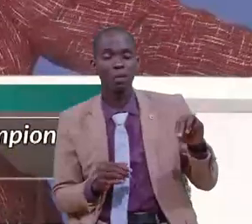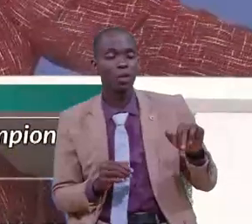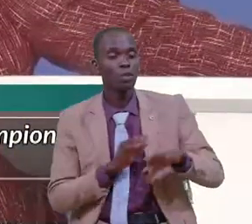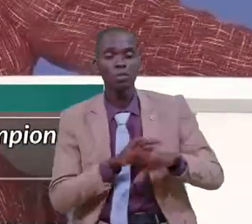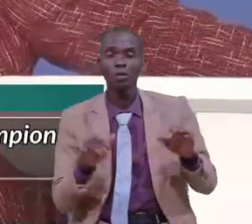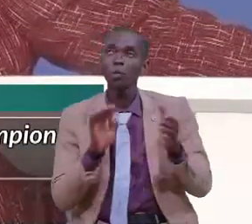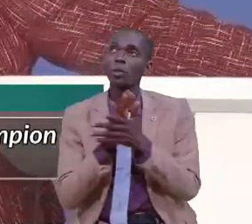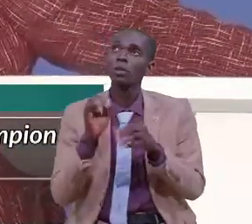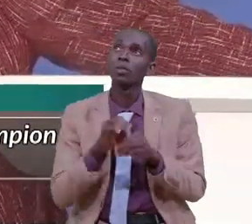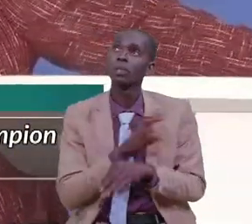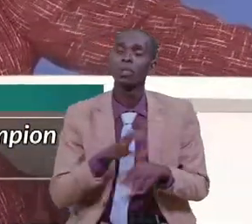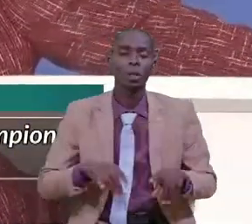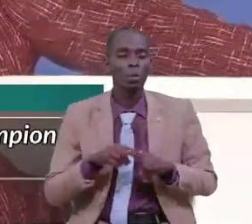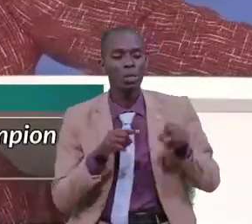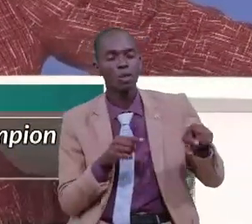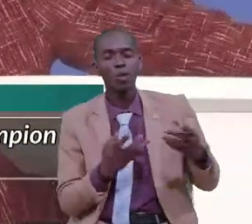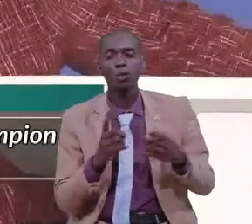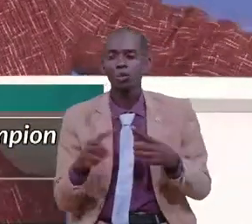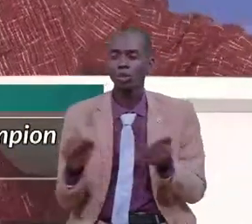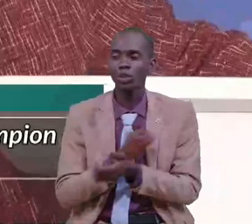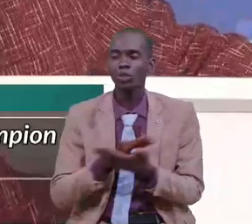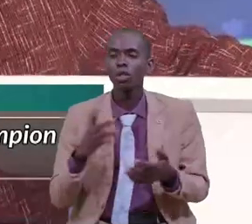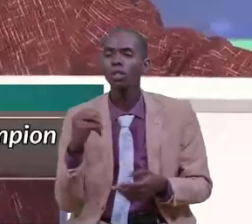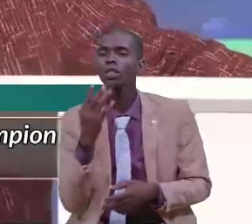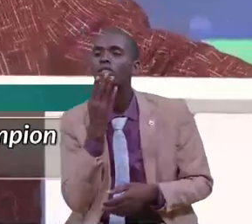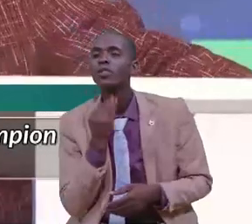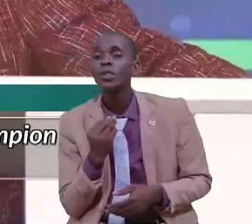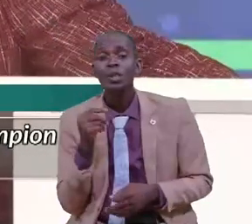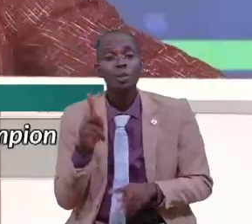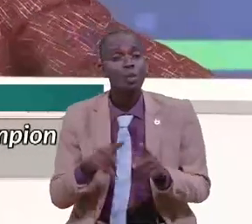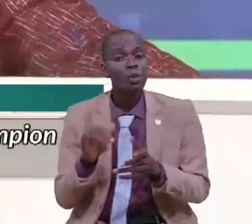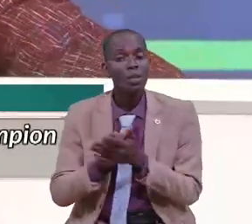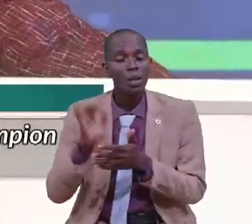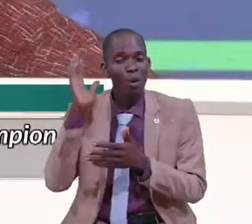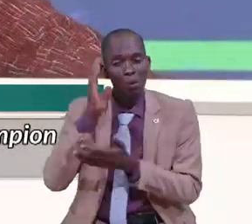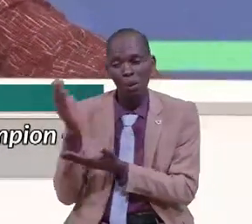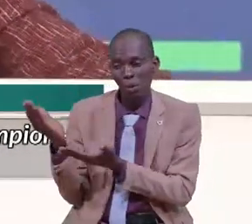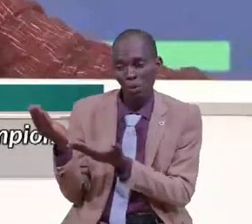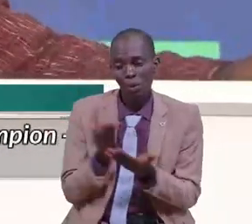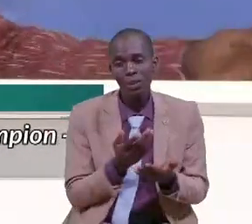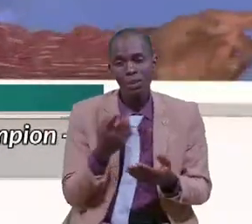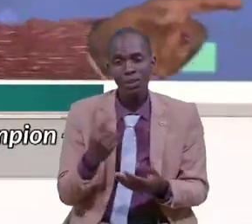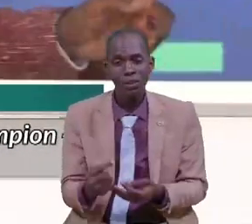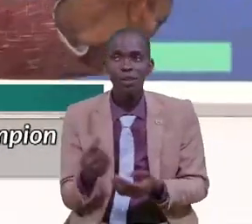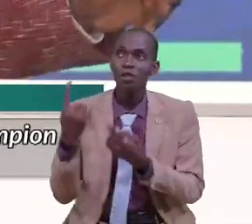Il n'avait pas confiance en Christ. Il voulait détruire les Juifs, le peuple qui allait produire le Messie.